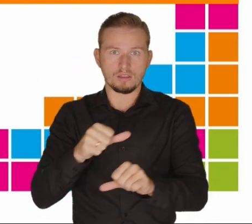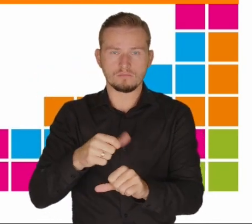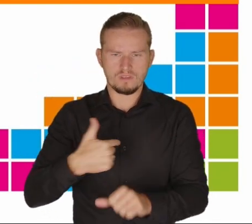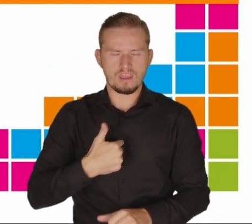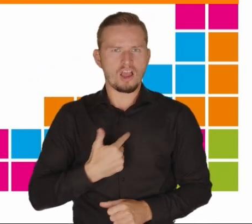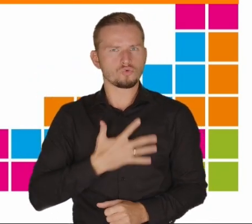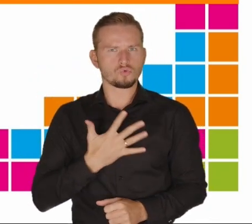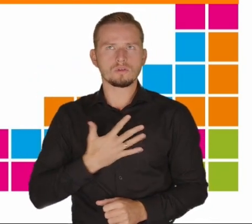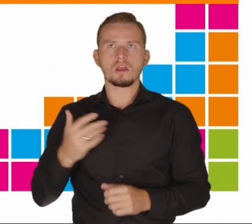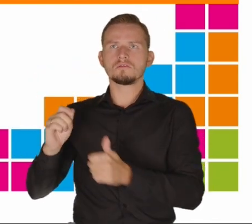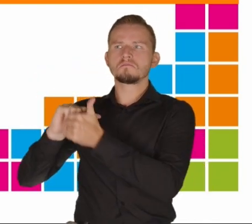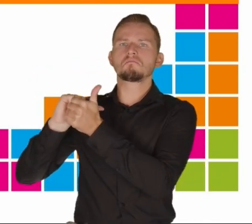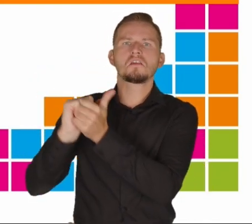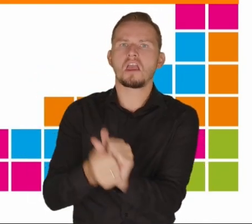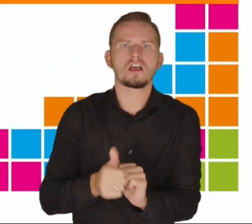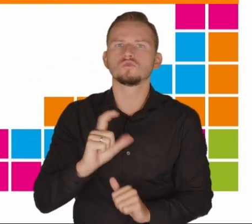w moim poczuciu zmieniły.